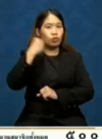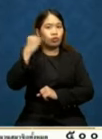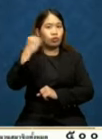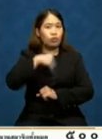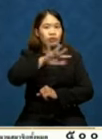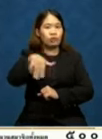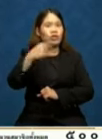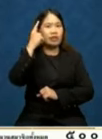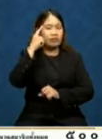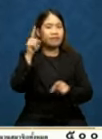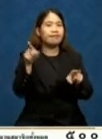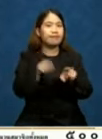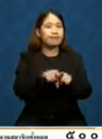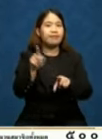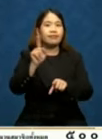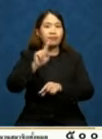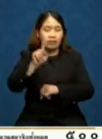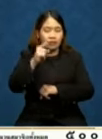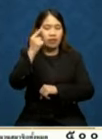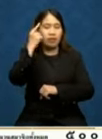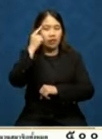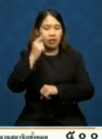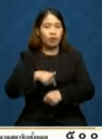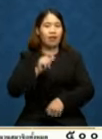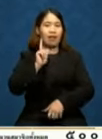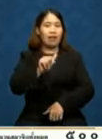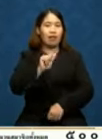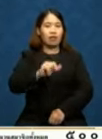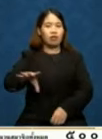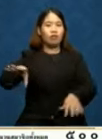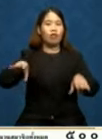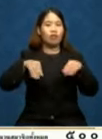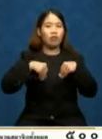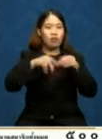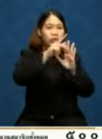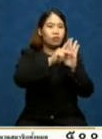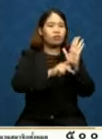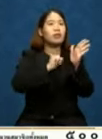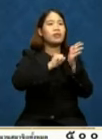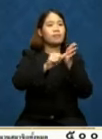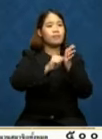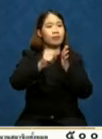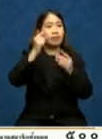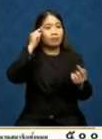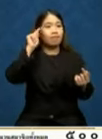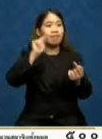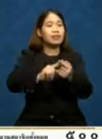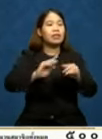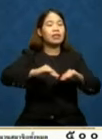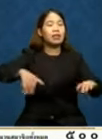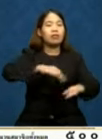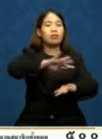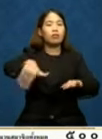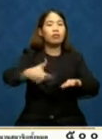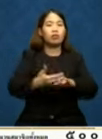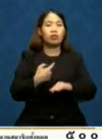เห็นด้วยกับการรับหลักการให้การปรับปรุงกฎหมายฉบับนี้เพื่อเด็กทุกคนค่ะดิฉันยืนยันค่ะว่าการแ